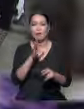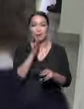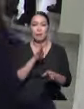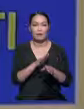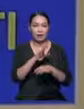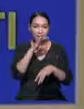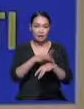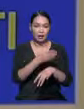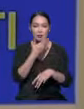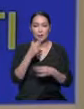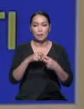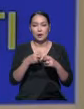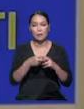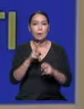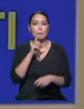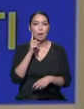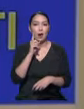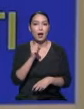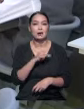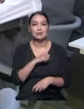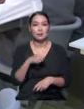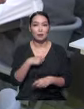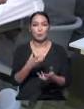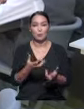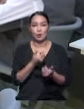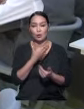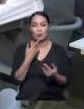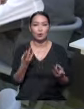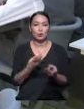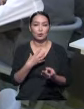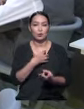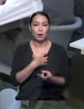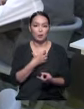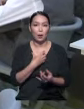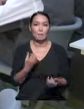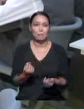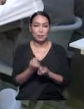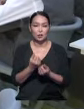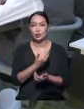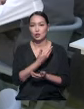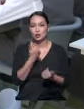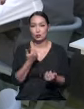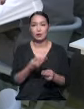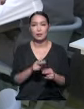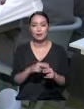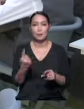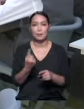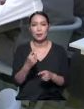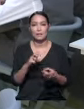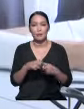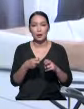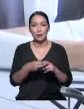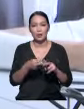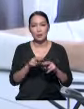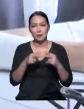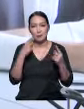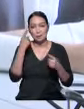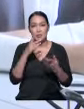несвоевременно выявляются проблемы молодежи, а сами они не получают необходимую поддержку. Ведь первые проблемы в